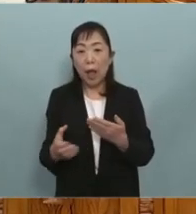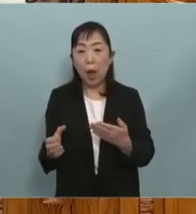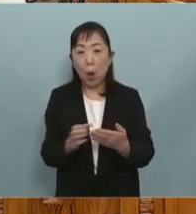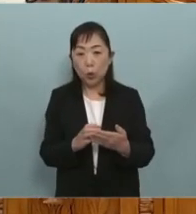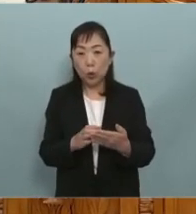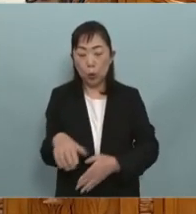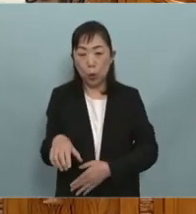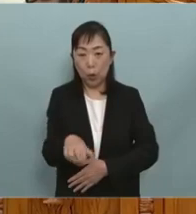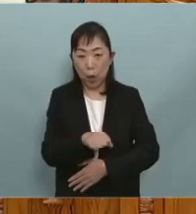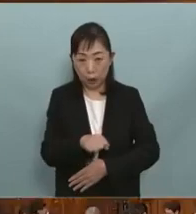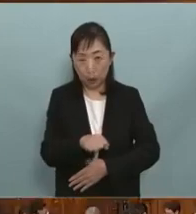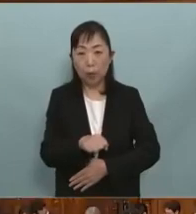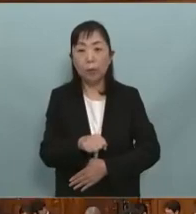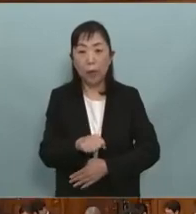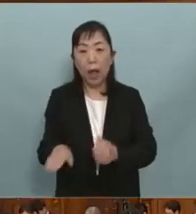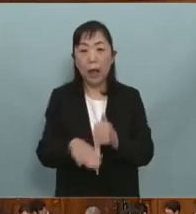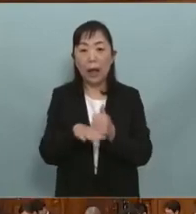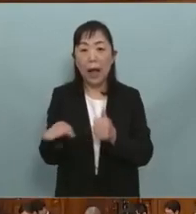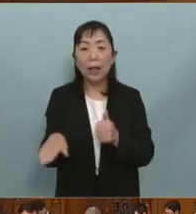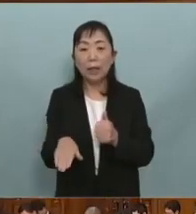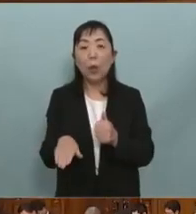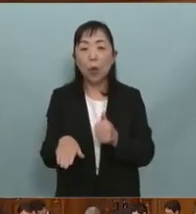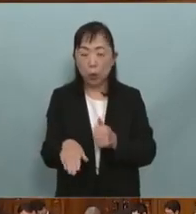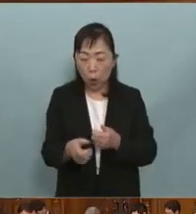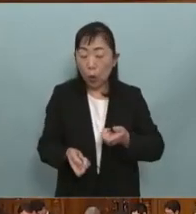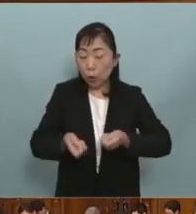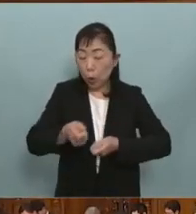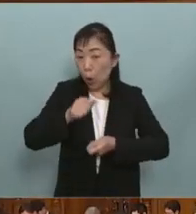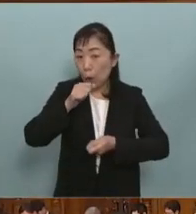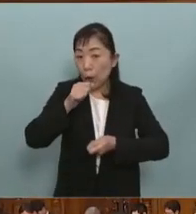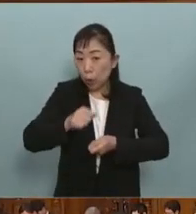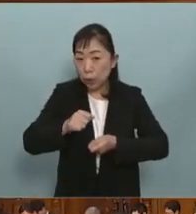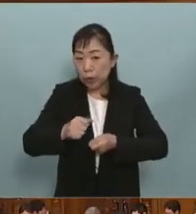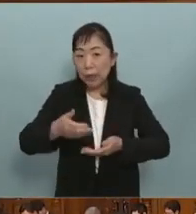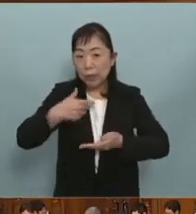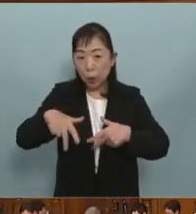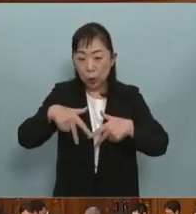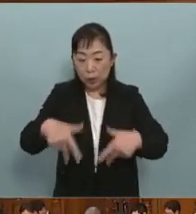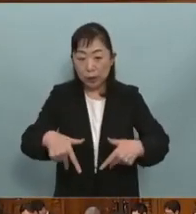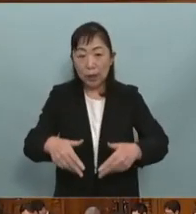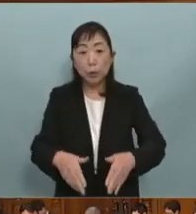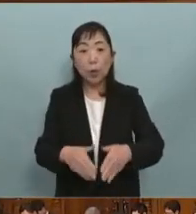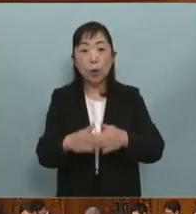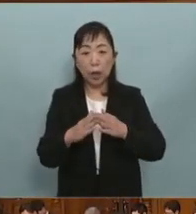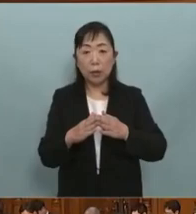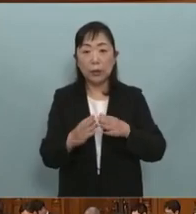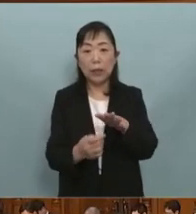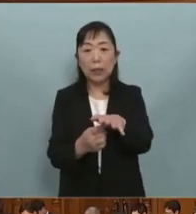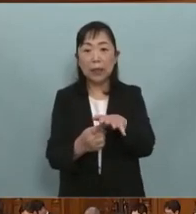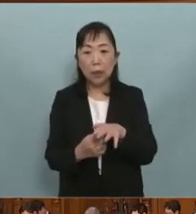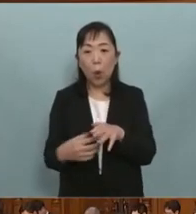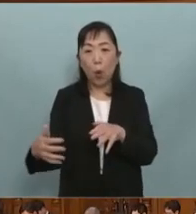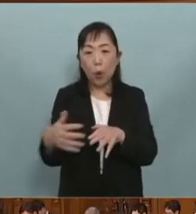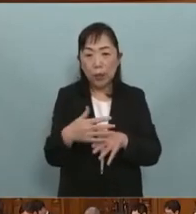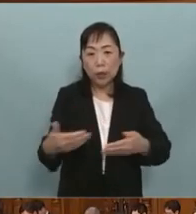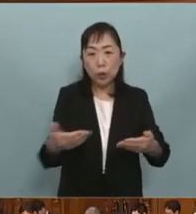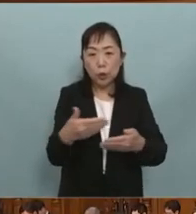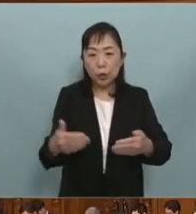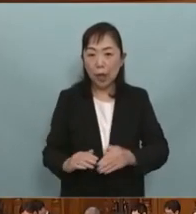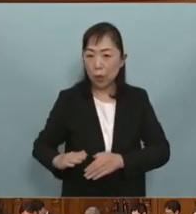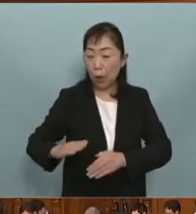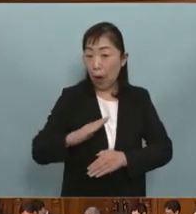核環境と調和の取れた食料システムの確率農林水産業の持続的